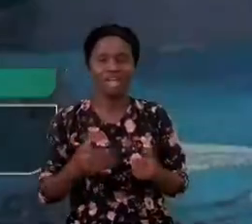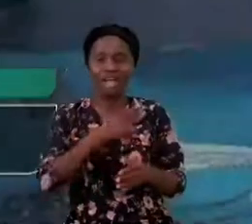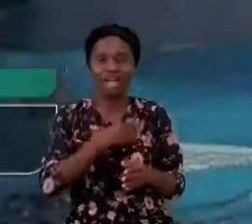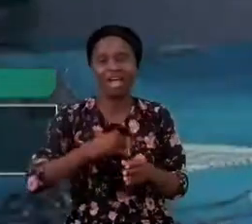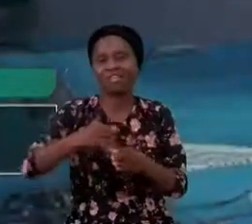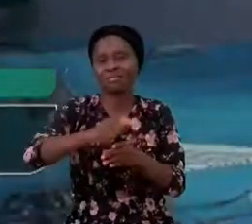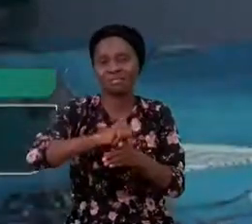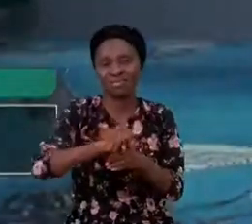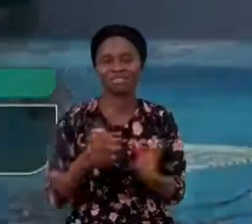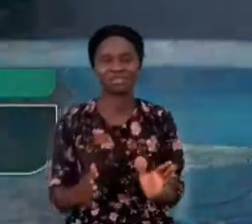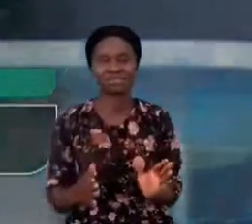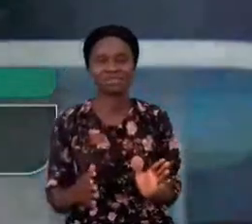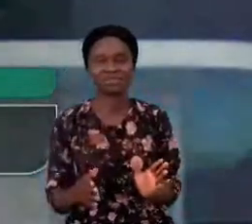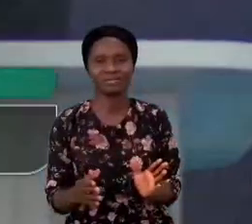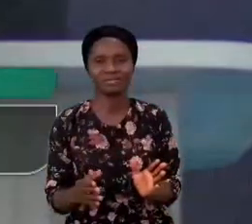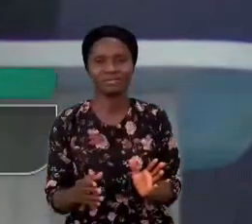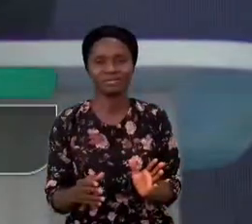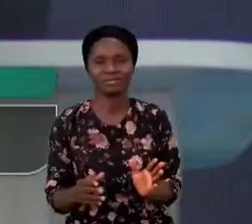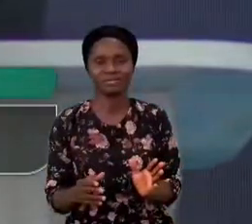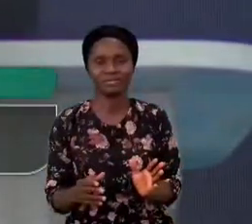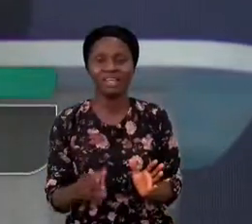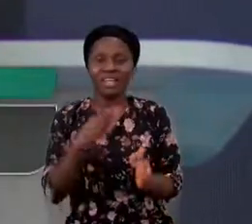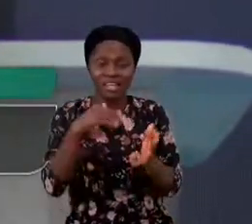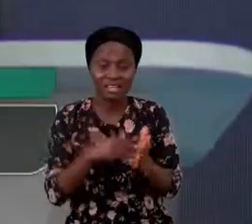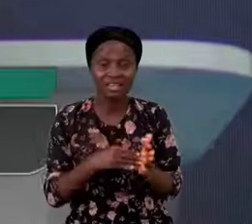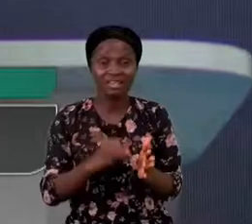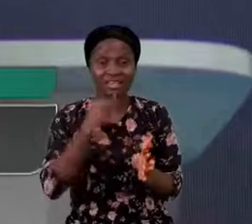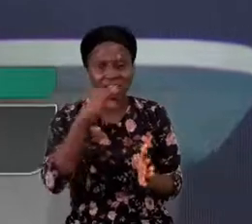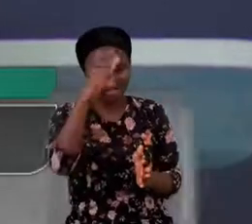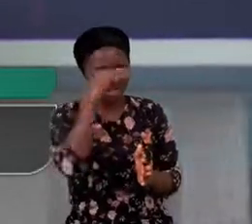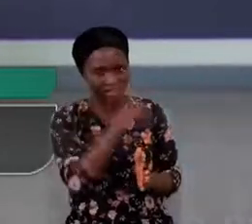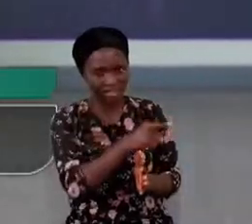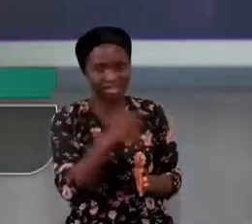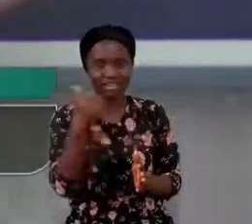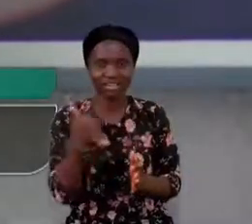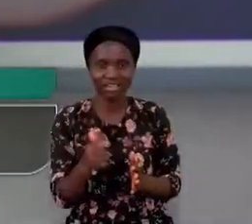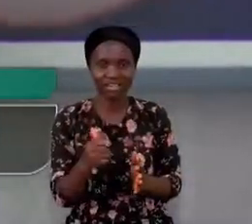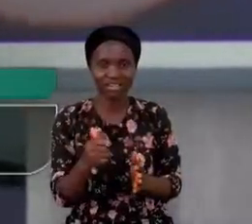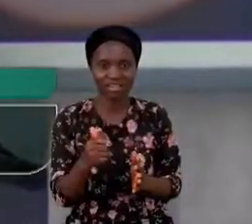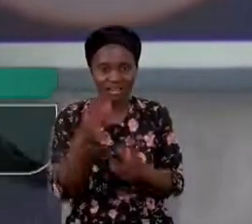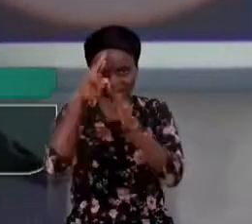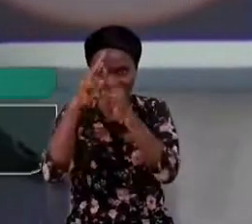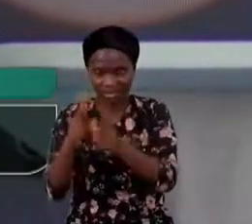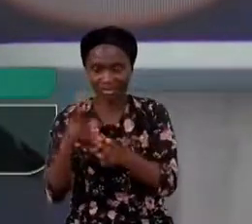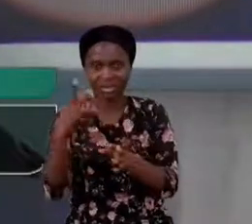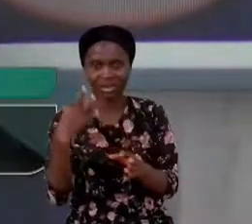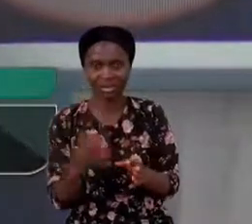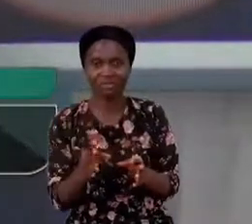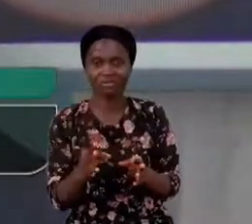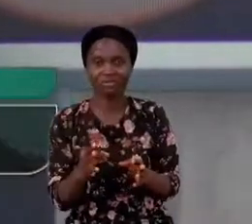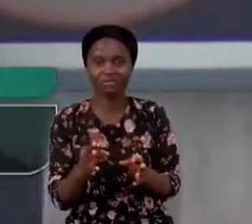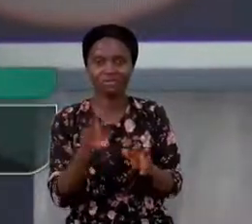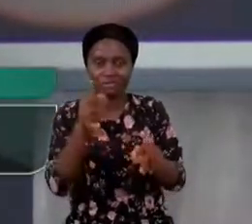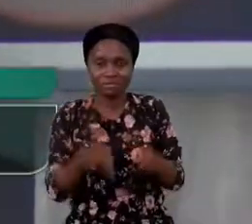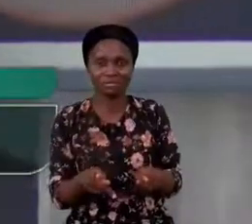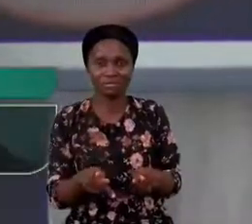Il ne respecte personne. Quiconque traverse sa voie, son